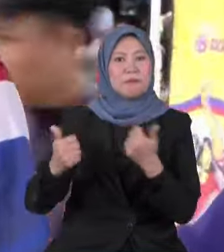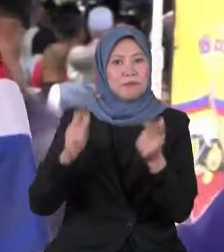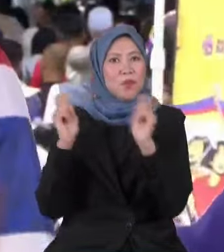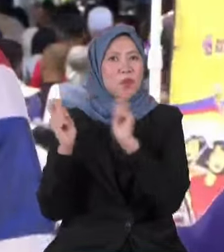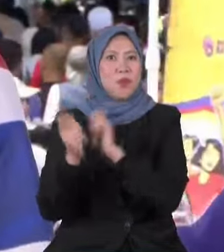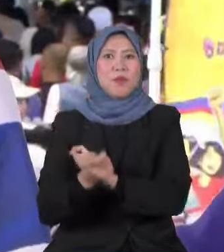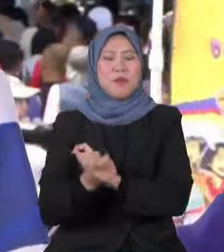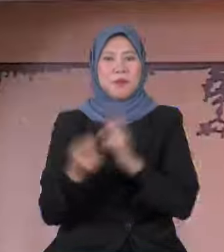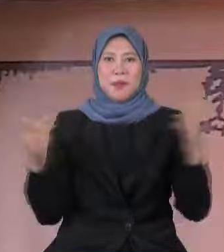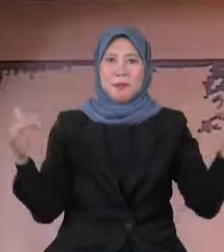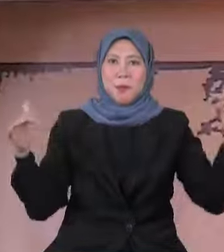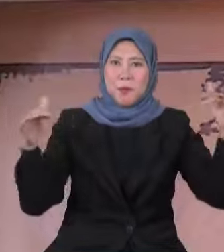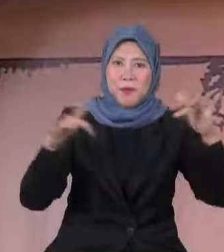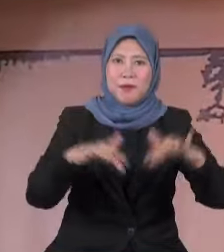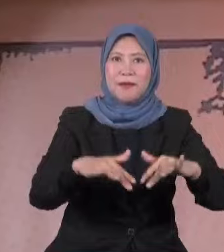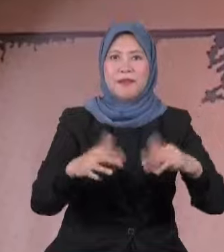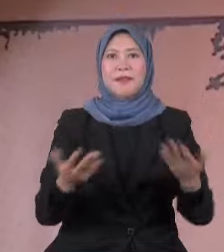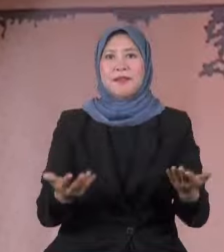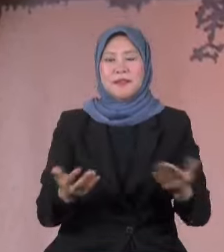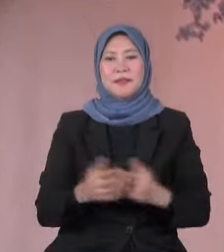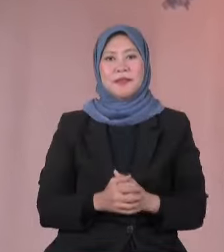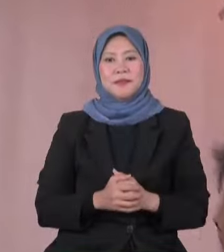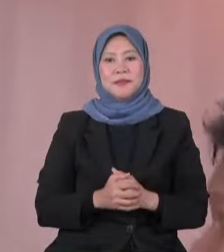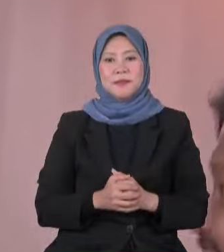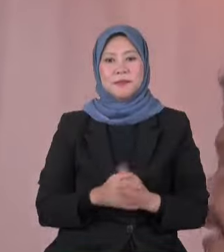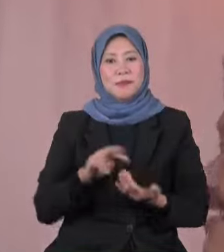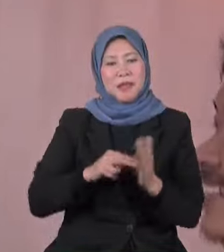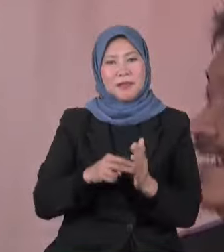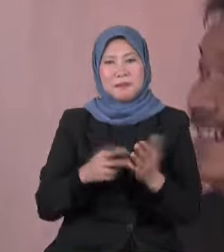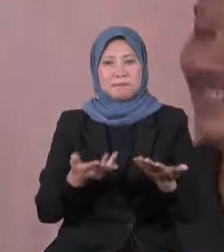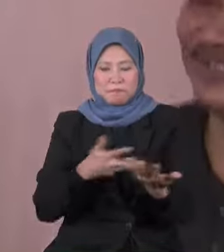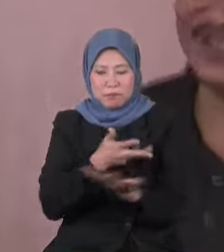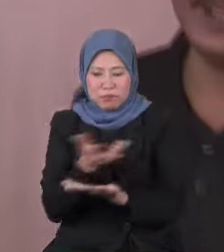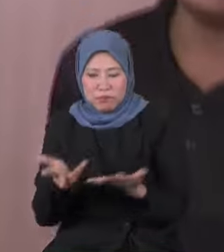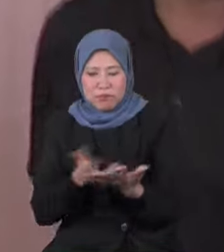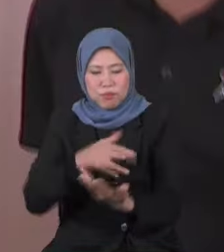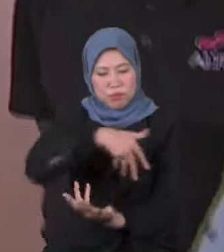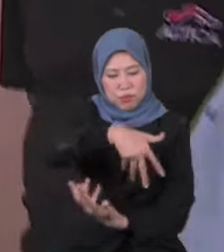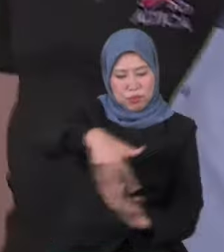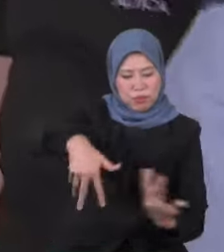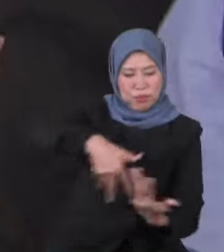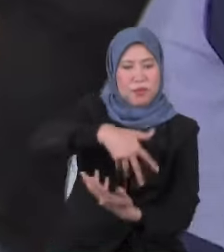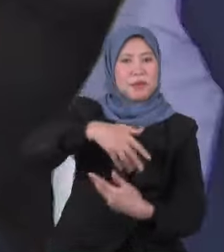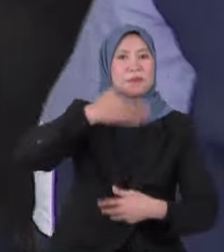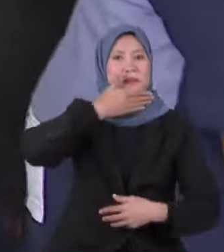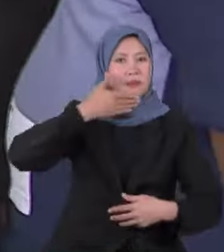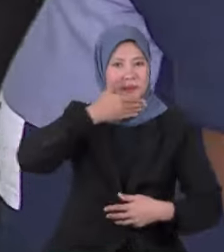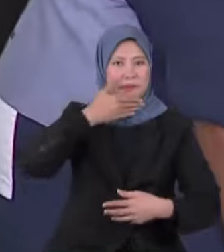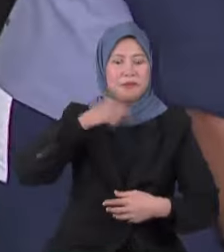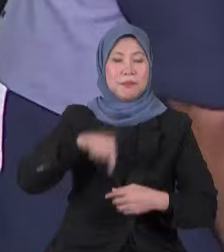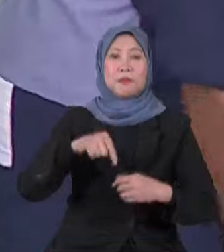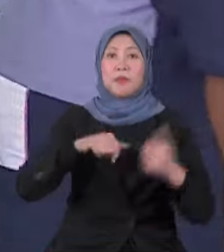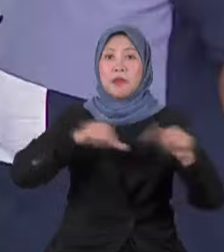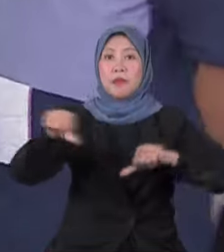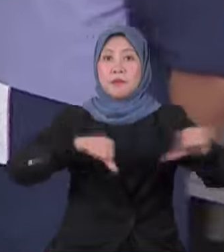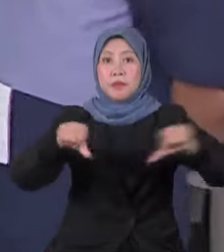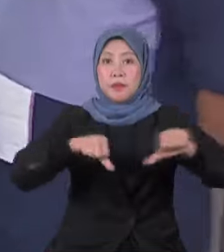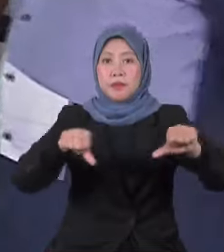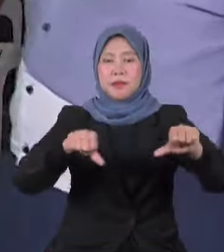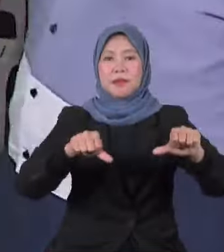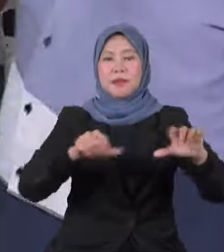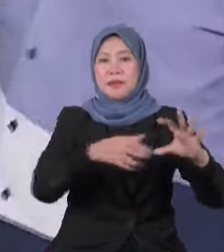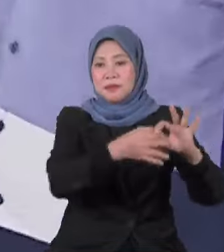dulu sekali perhimpunan, kalau kini relatifnya trend lebih dekat kepada belia. Dan aktiviti pengisian yang kita dibawakan oleh Kementerian